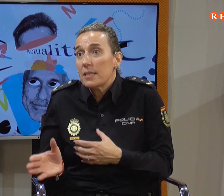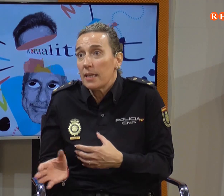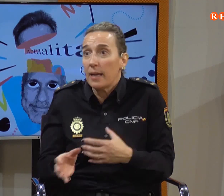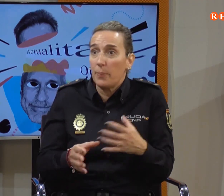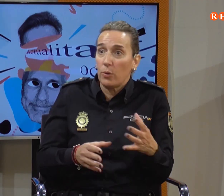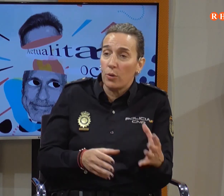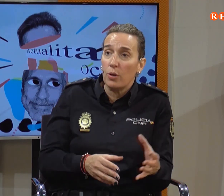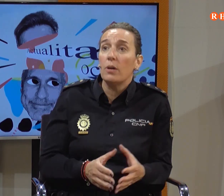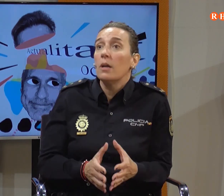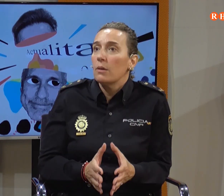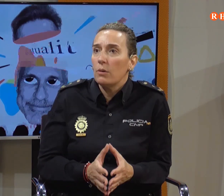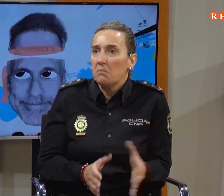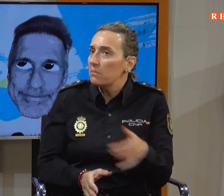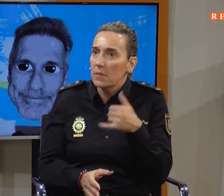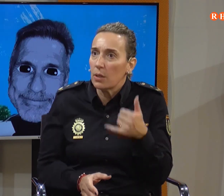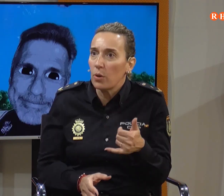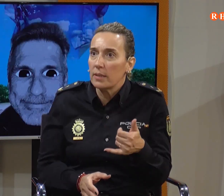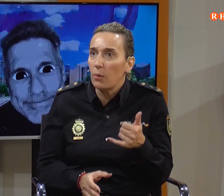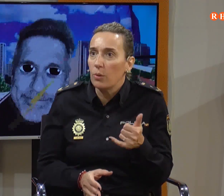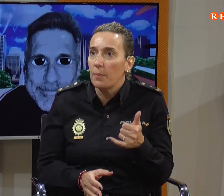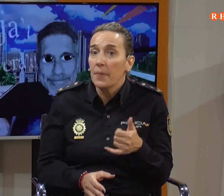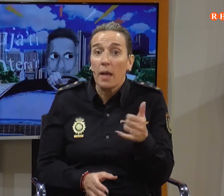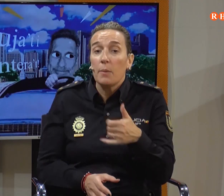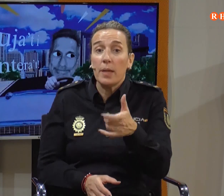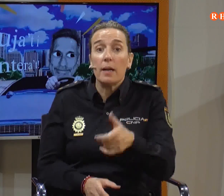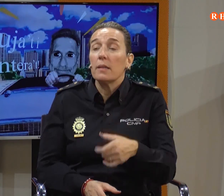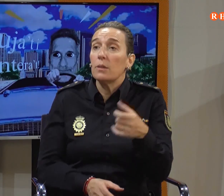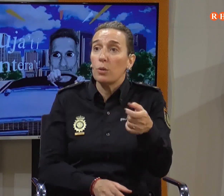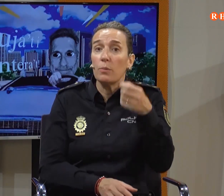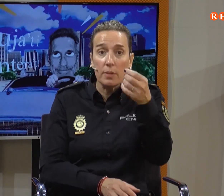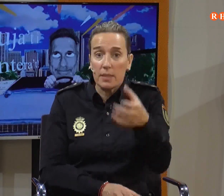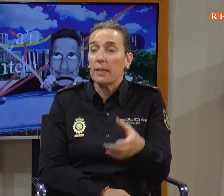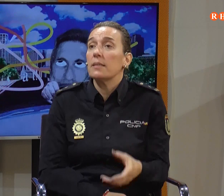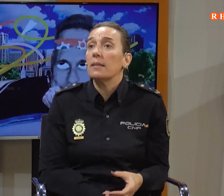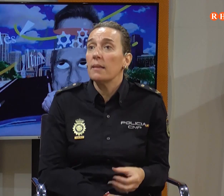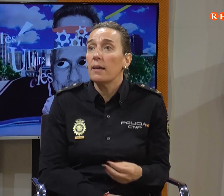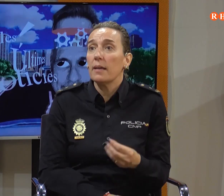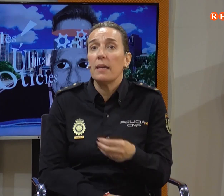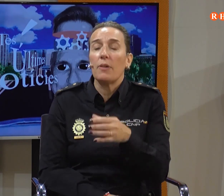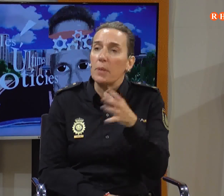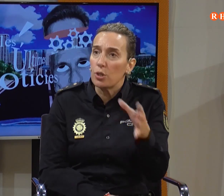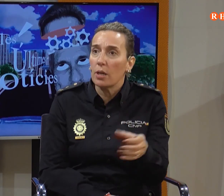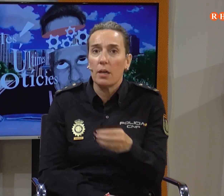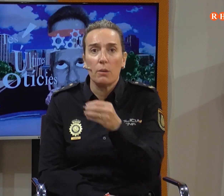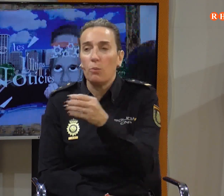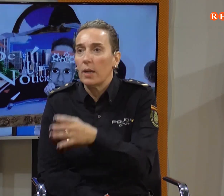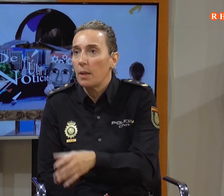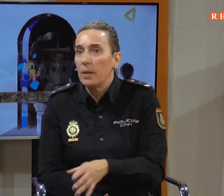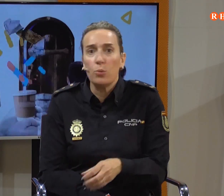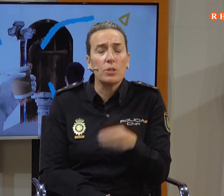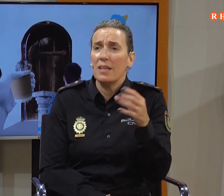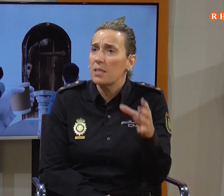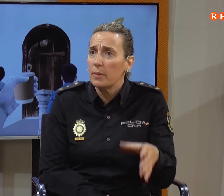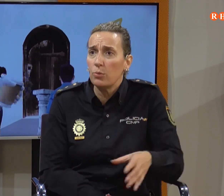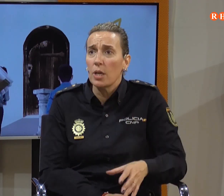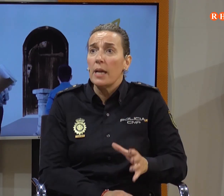podia ser, però no, no, 091. Mira, jo estic en esta tenda i ja fa mitja hora, 40